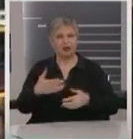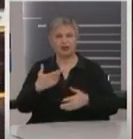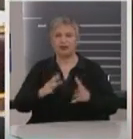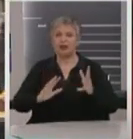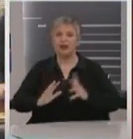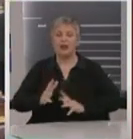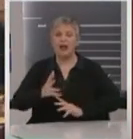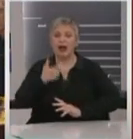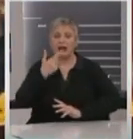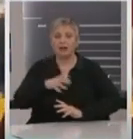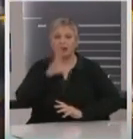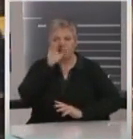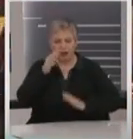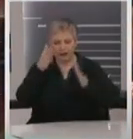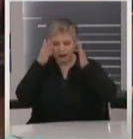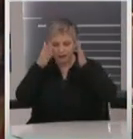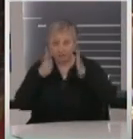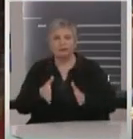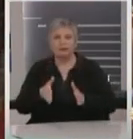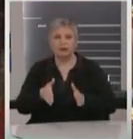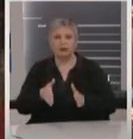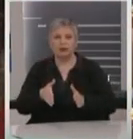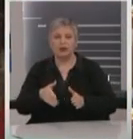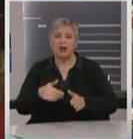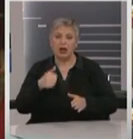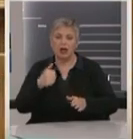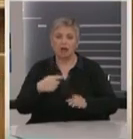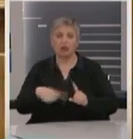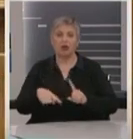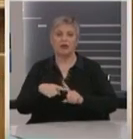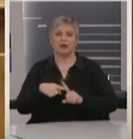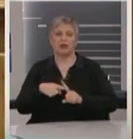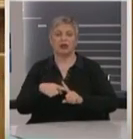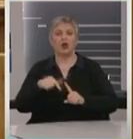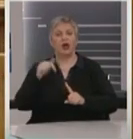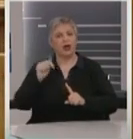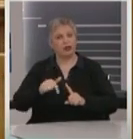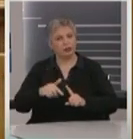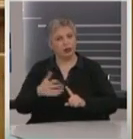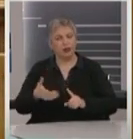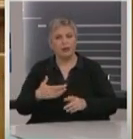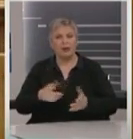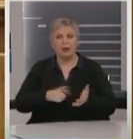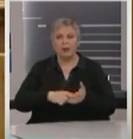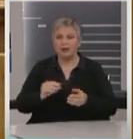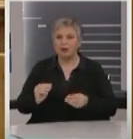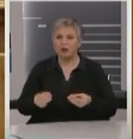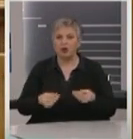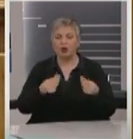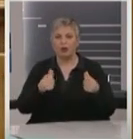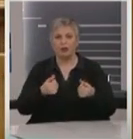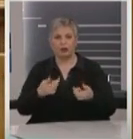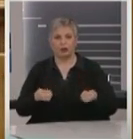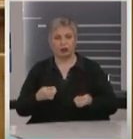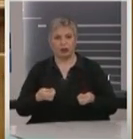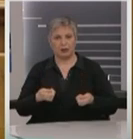ρίξει όλο μας το βάρος από την αρχή. Και αυτό το θετικό momentum θα το αξιοποιήσουμε. Η προσέγγισή μας βεβαίως είναι